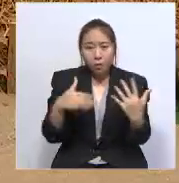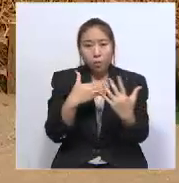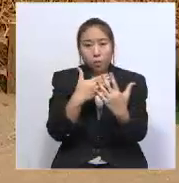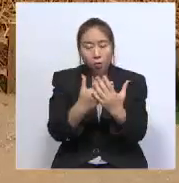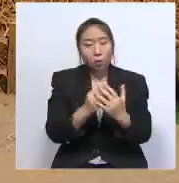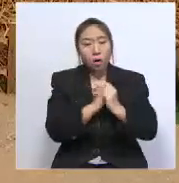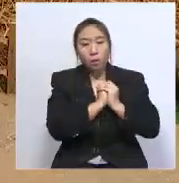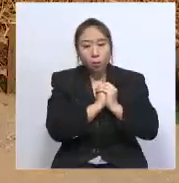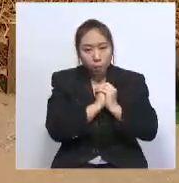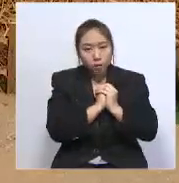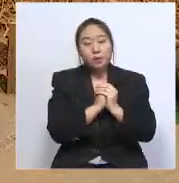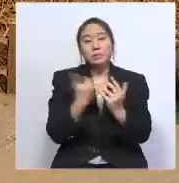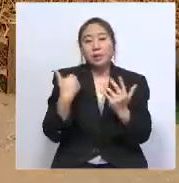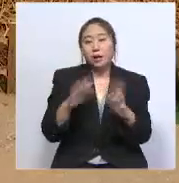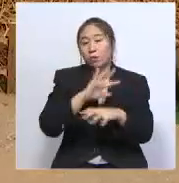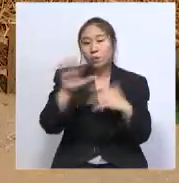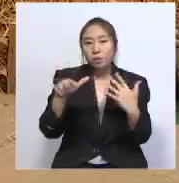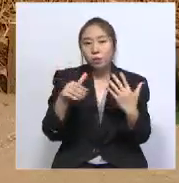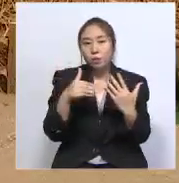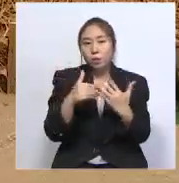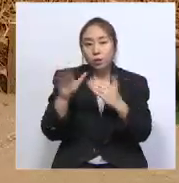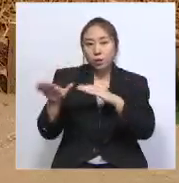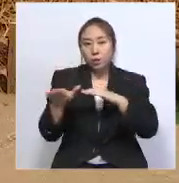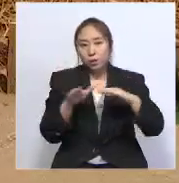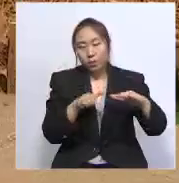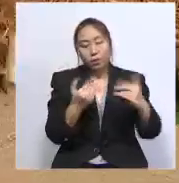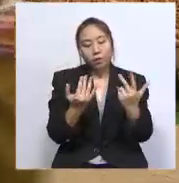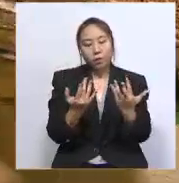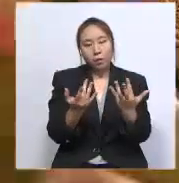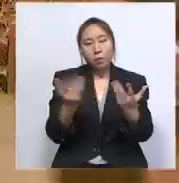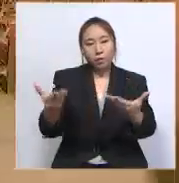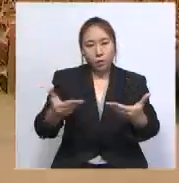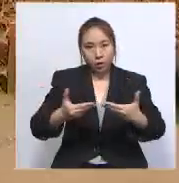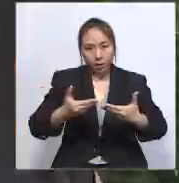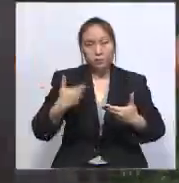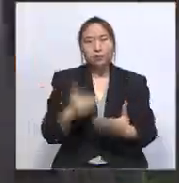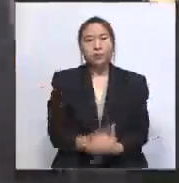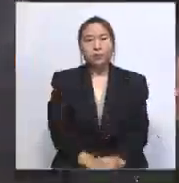จากความอบอุ่นที่เกิดขึ้นแล้วนะคะทุกคนต่างพร้อมใจกันมารอต้อนรับเต็มที่ค่ะ